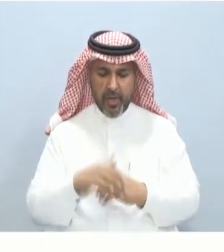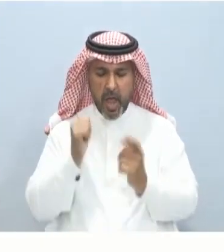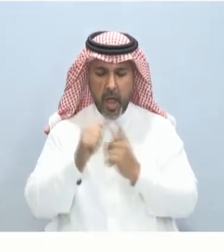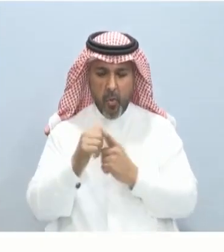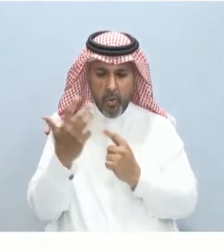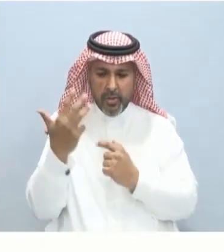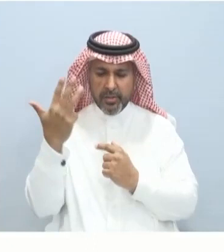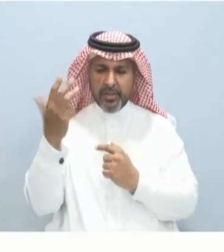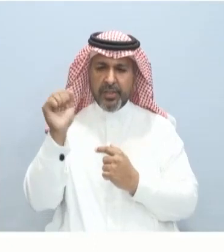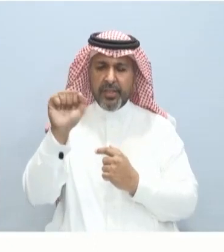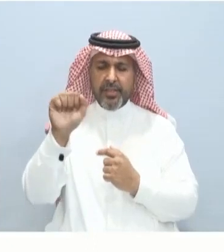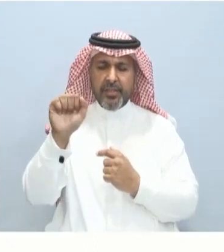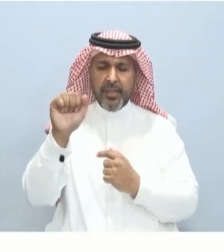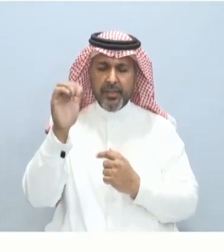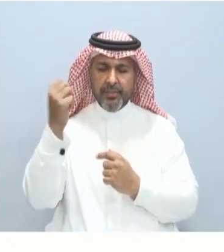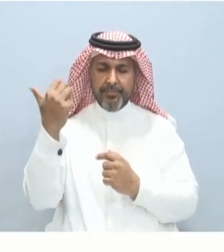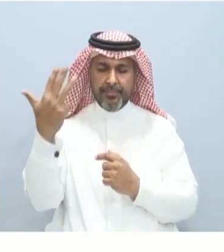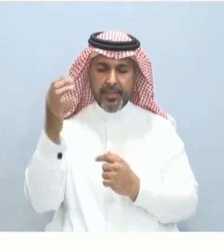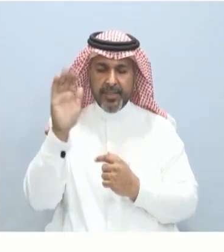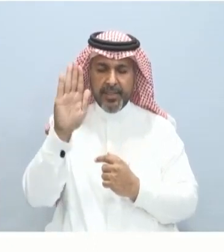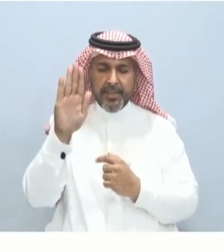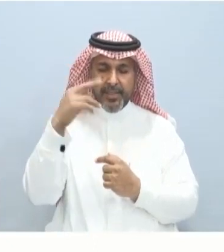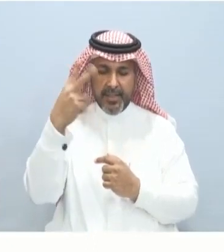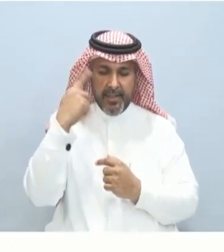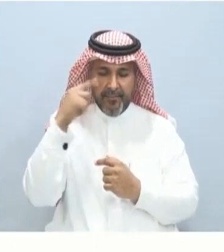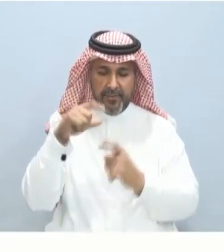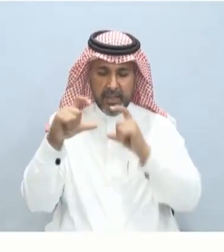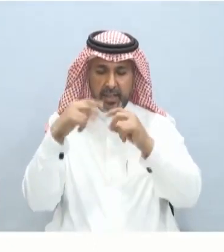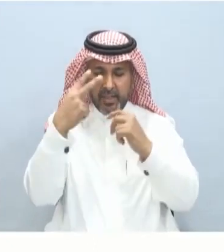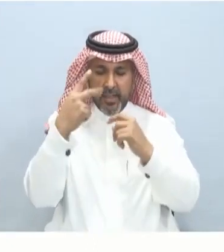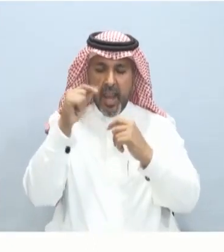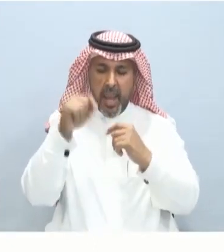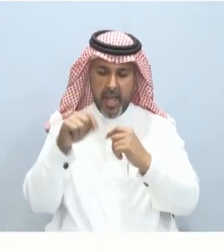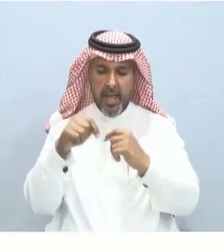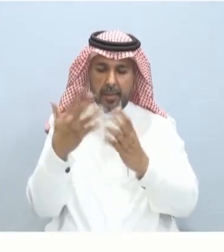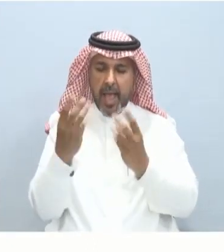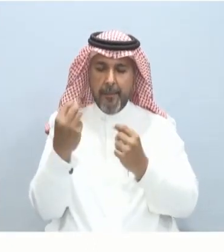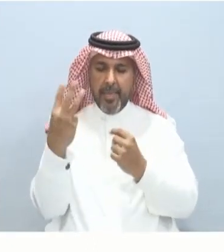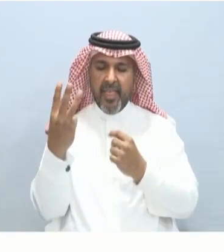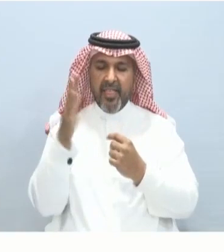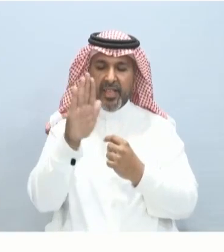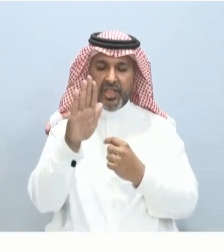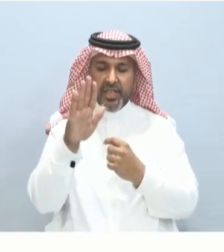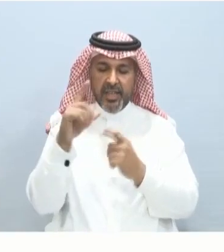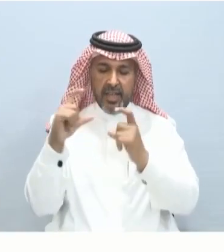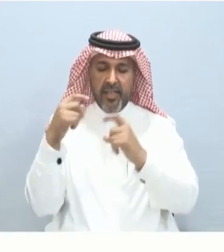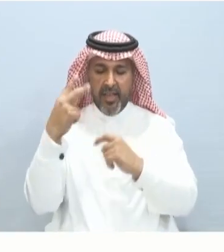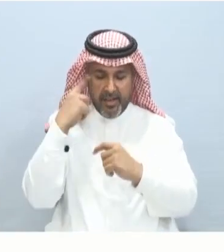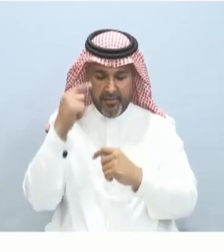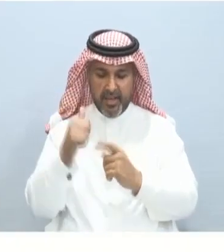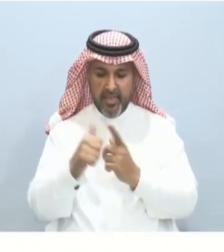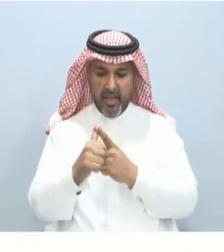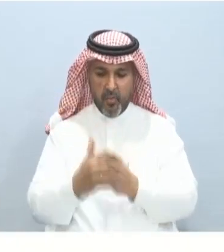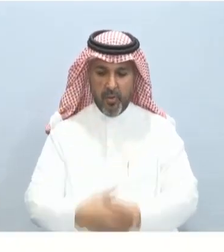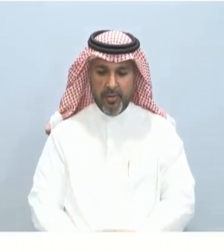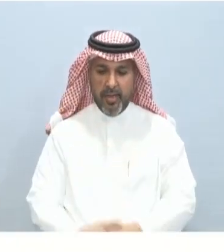لتسعه سين تربيع هل هو مربع كامل نعم هو مربع لثلاثه سين هو عباره عن